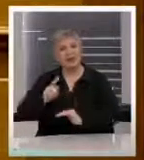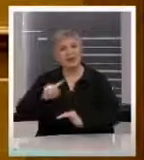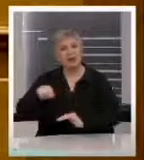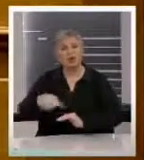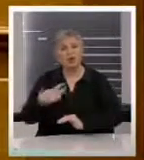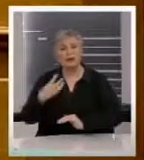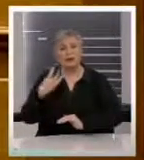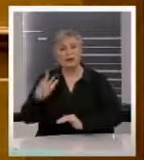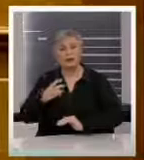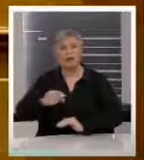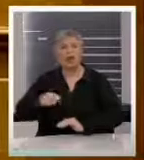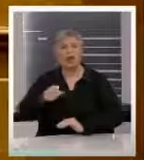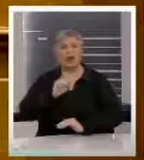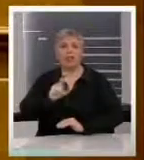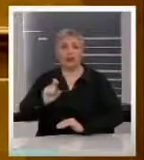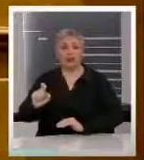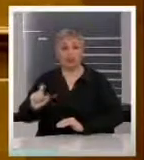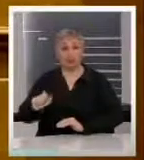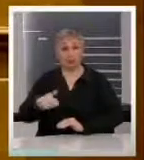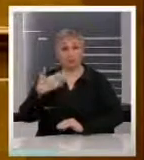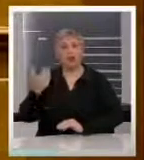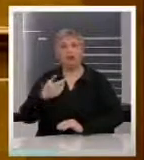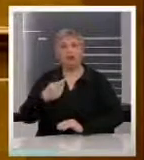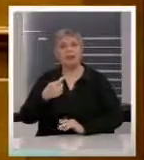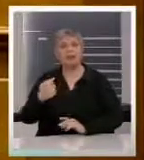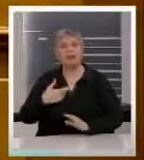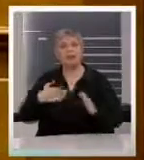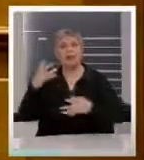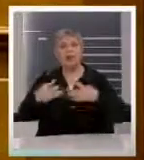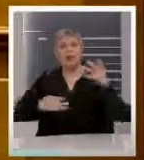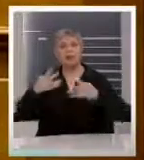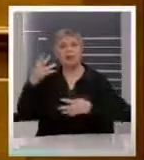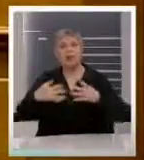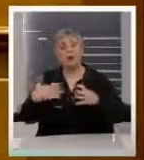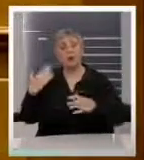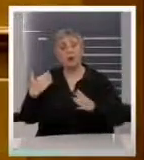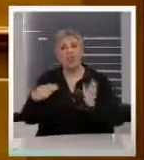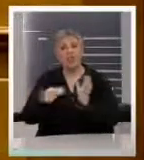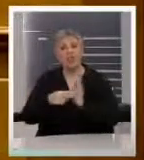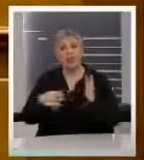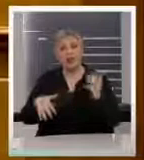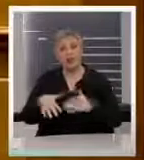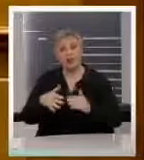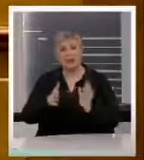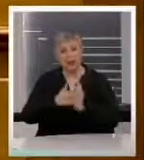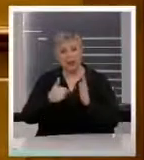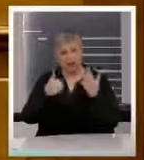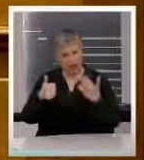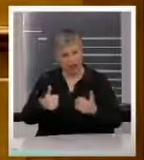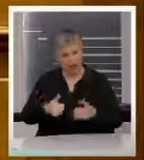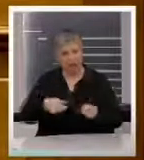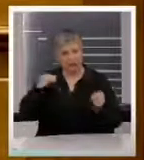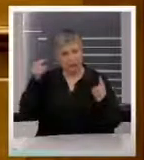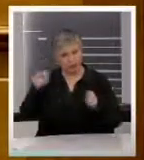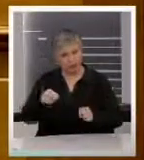δις. Θυμίζω ότι ακόμα και όταν υπήρξε πρόβλεψη για μείωση στο προσχέδιο του κρατικού προϋπολογισμού του έτους 2016 κατά 500 εκατομμύρια σε αμυντικές δαπάνες,